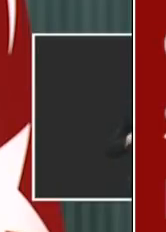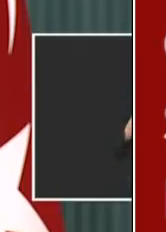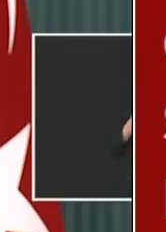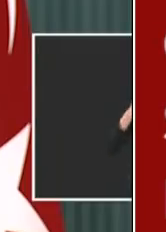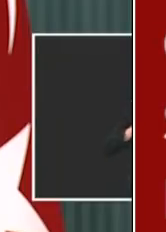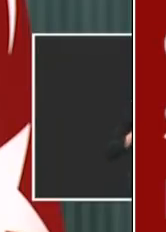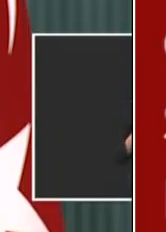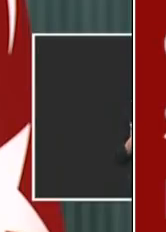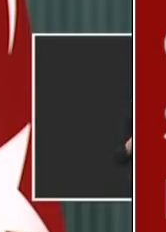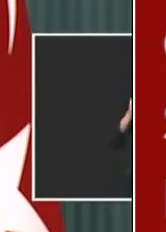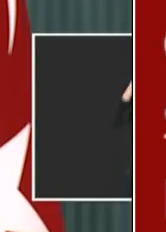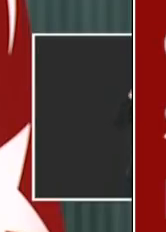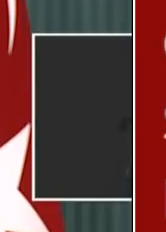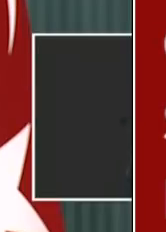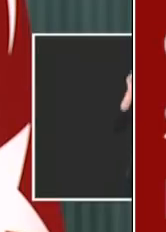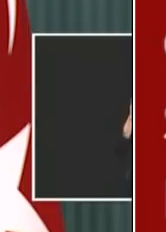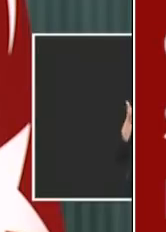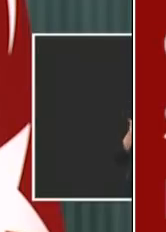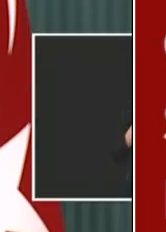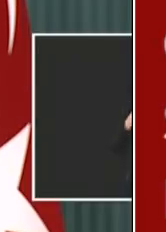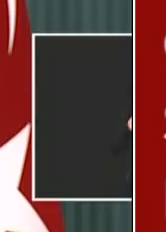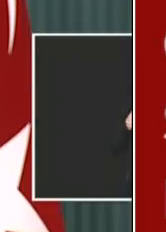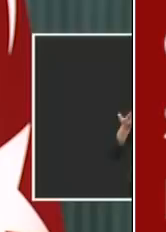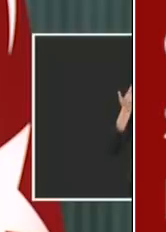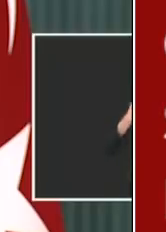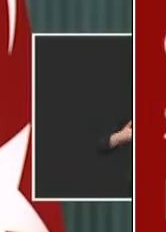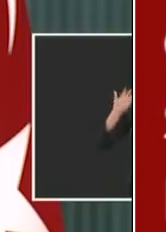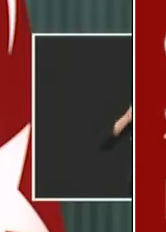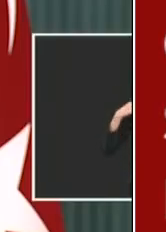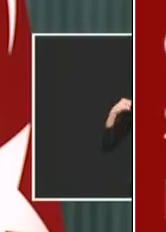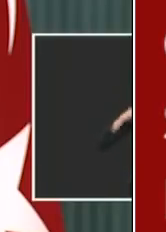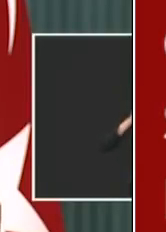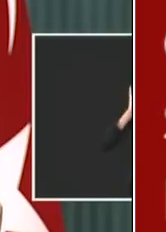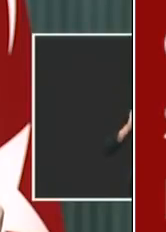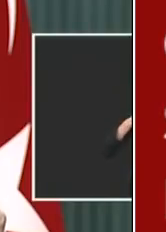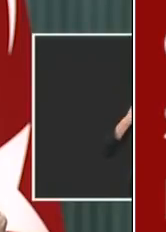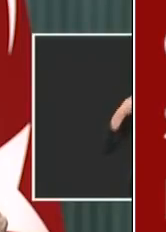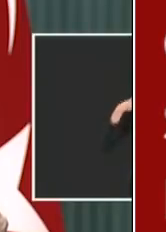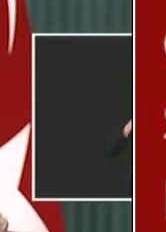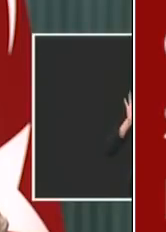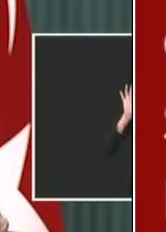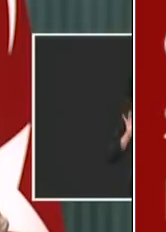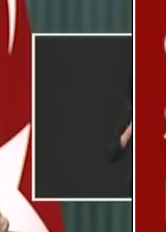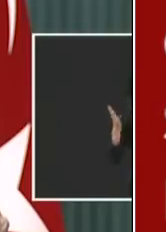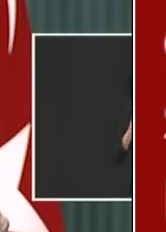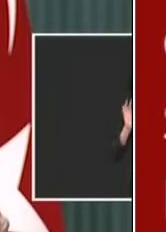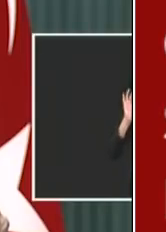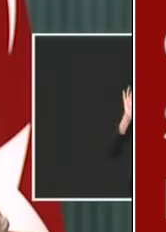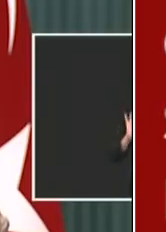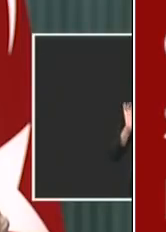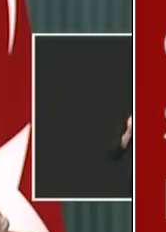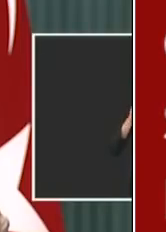istiyorum Türkiye'nin Asırlardır defalarca teşebbüs ettiği Ancak her seferinde